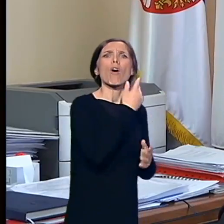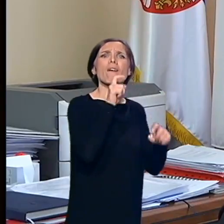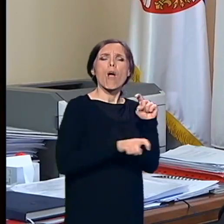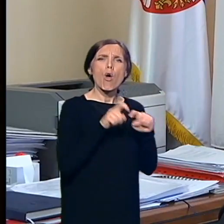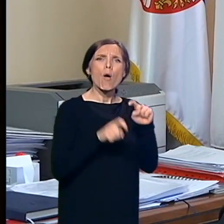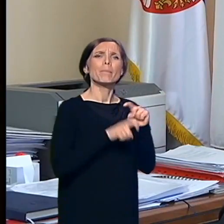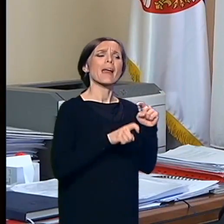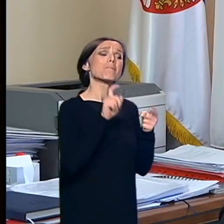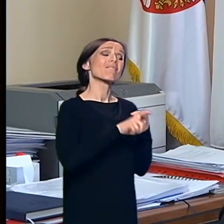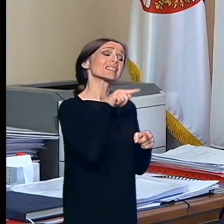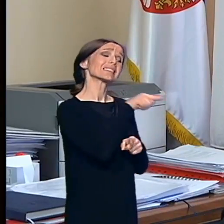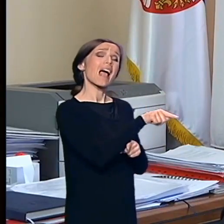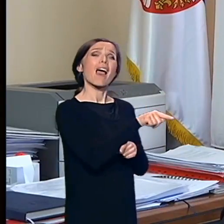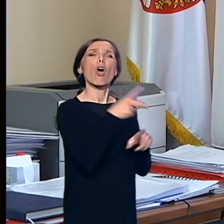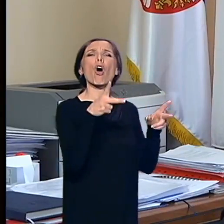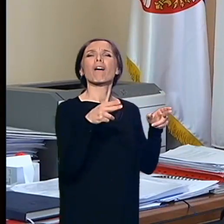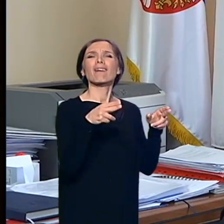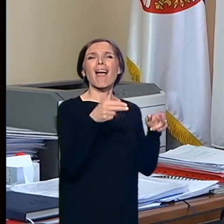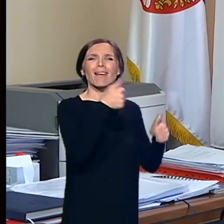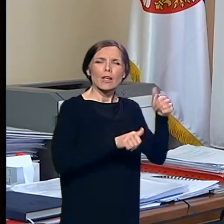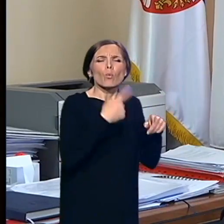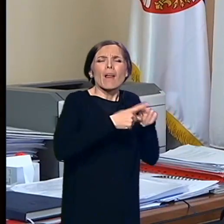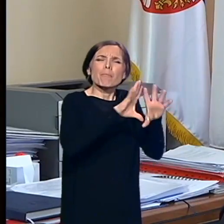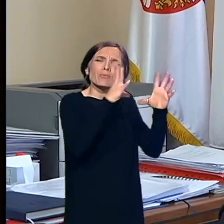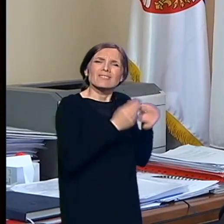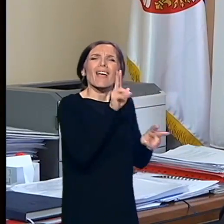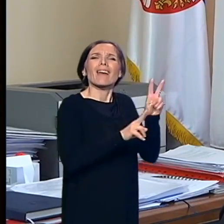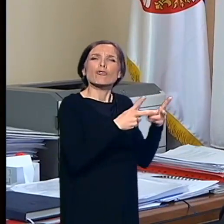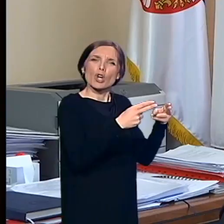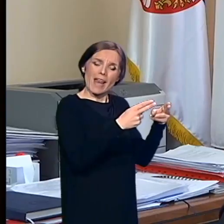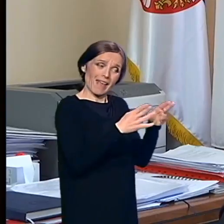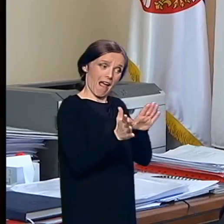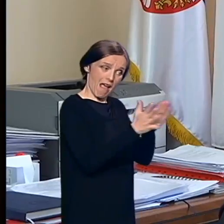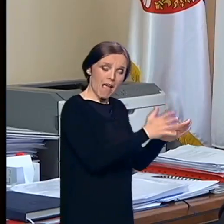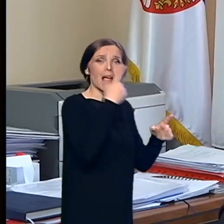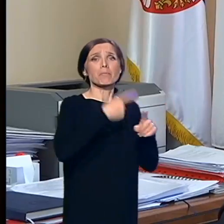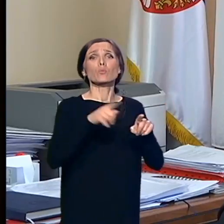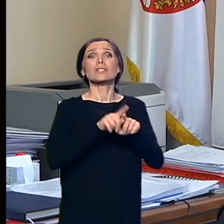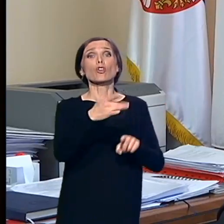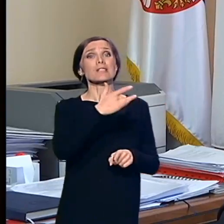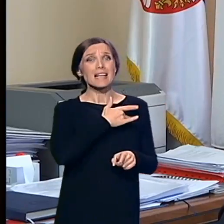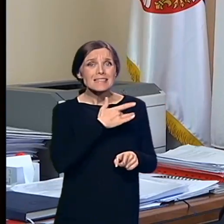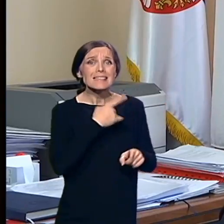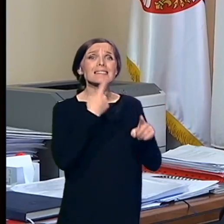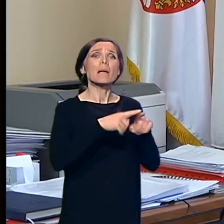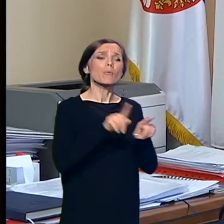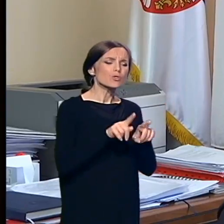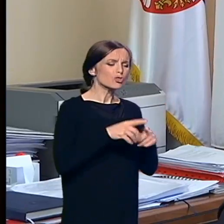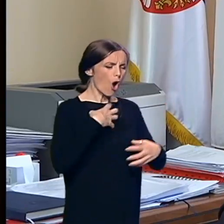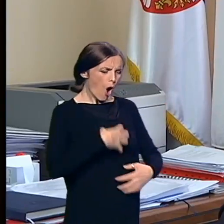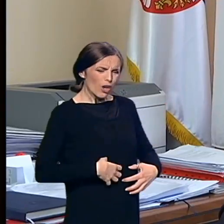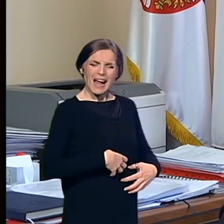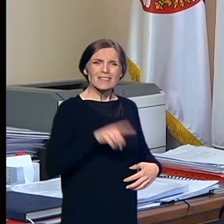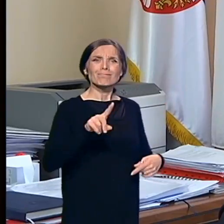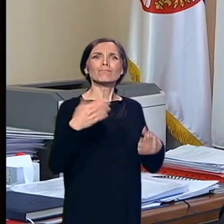domena onkološke hirurgije ili celokupne onkologije, kardiologije, zatim transplantacionog programa.